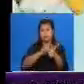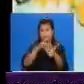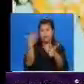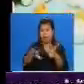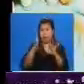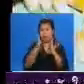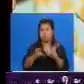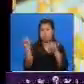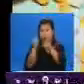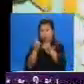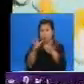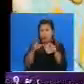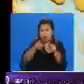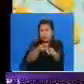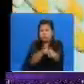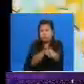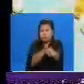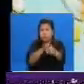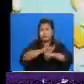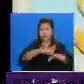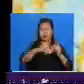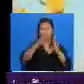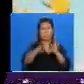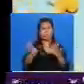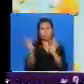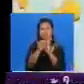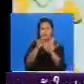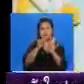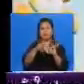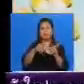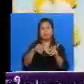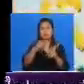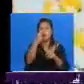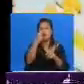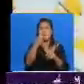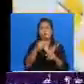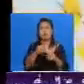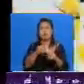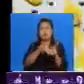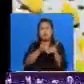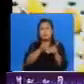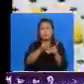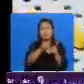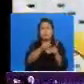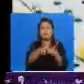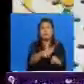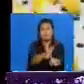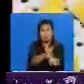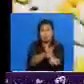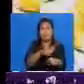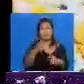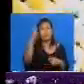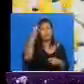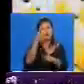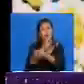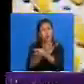มากทีเดียวนะครัหรมวชากไก็ตามแล้วก็ในระหวัทมกผิดเชื้อและแทยาจายใอยางชาช้าระว